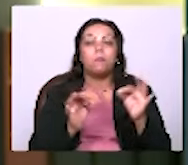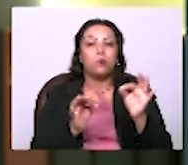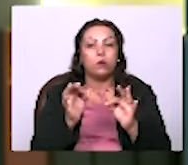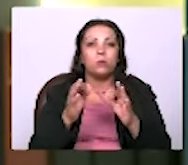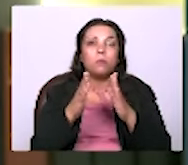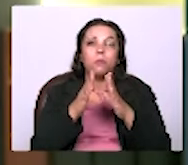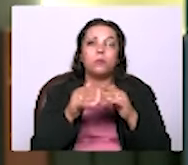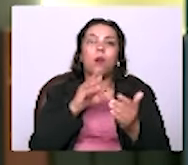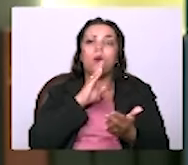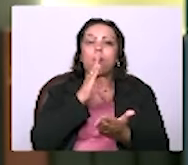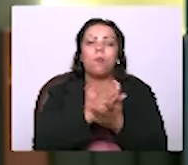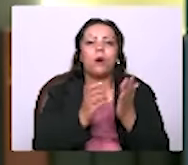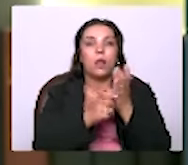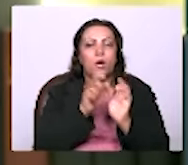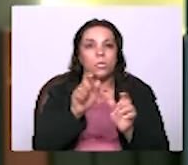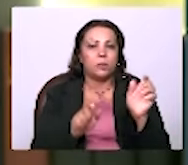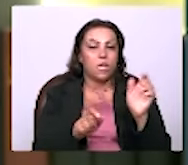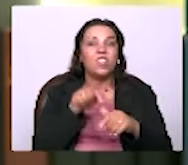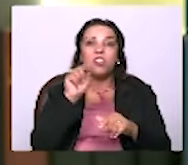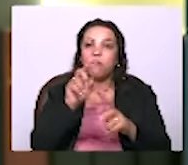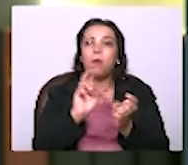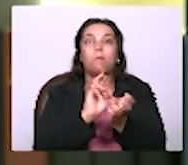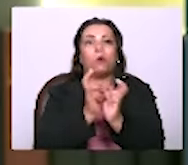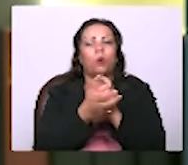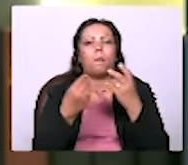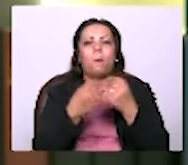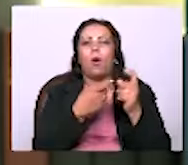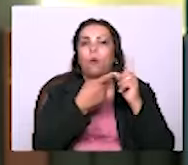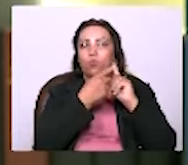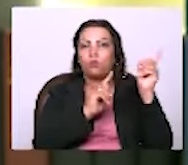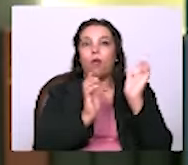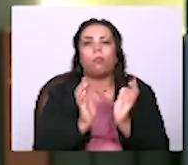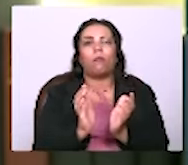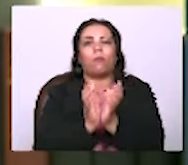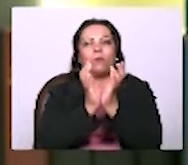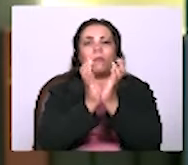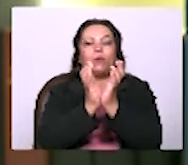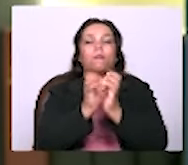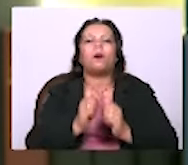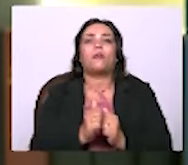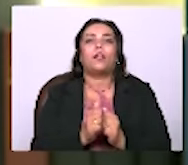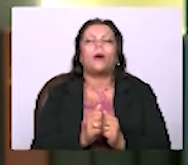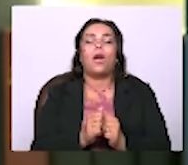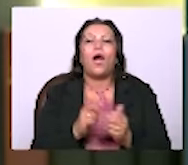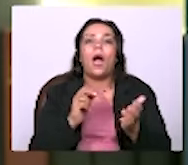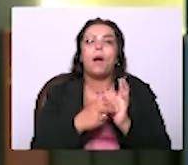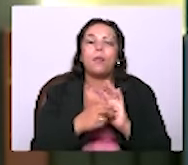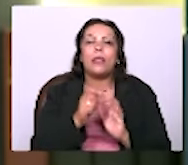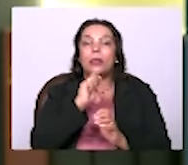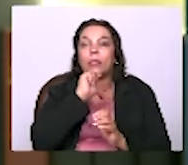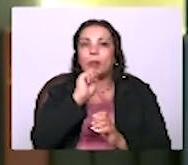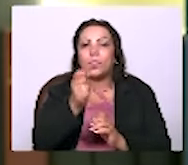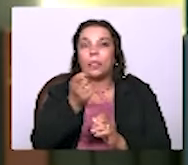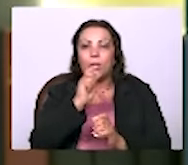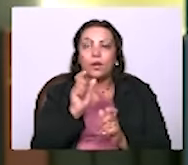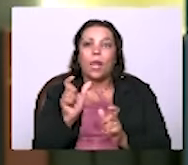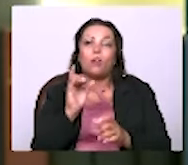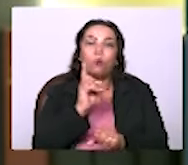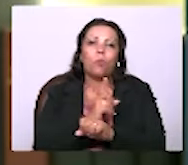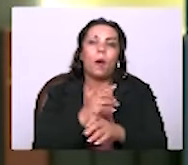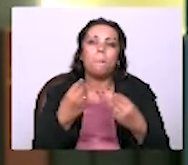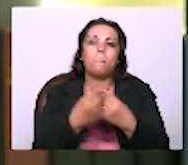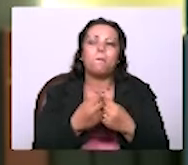لحقوق الانسان لديها مشروع مع وزاره التضامن الاجتماعي عقدت ندوه بالتعاون